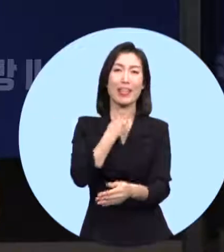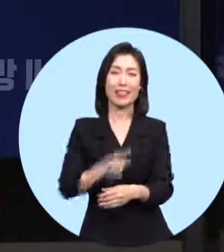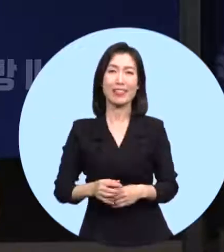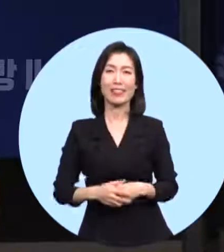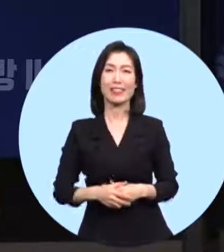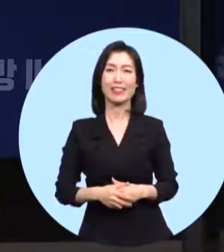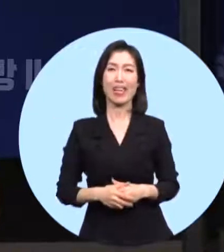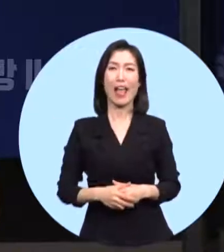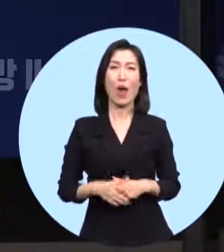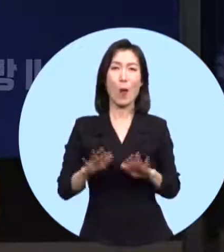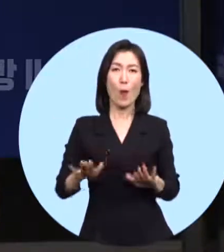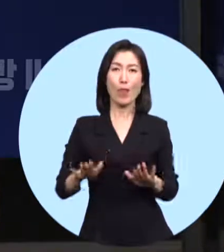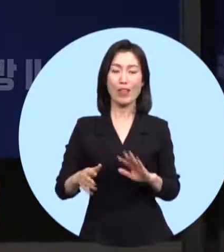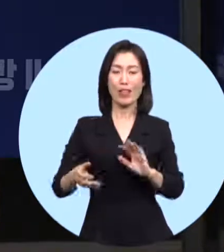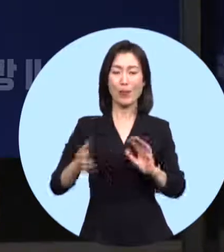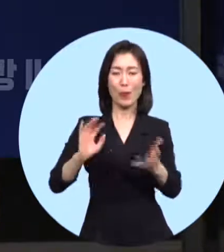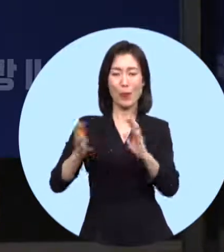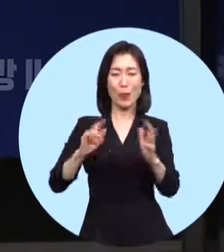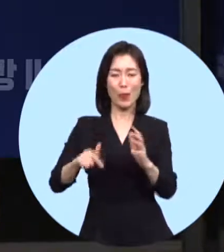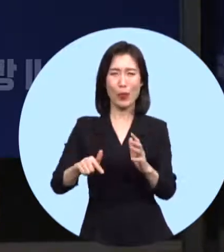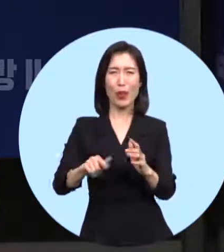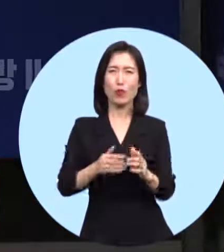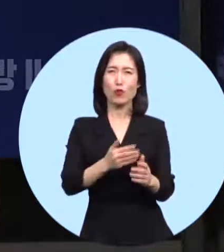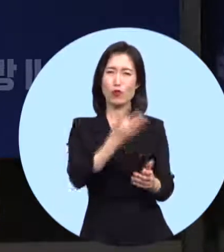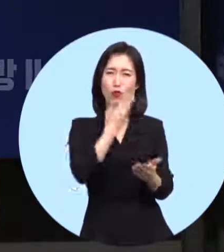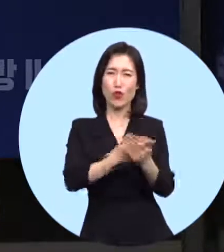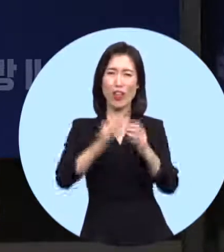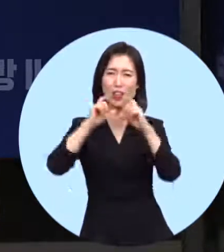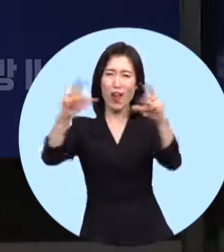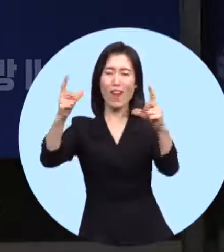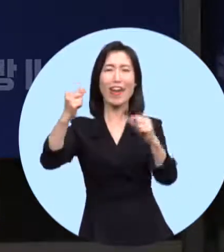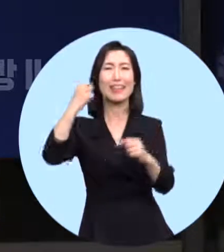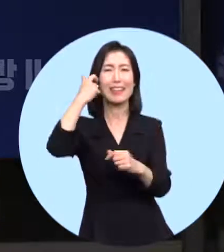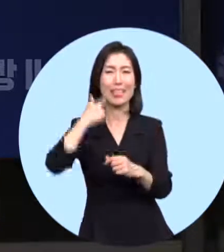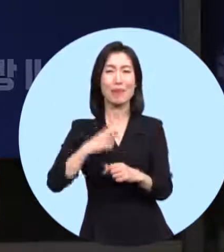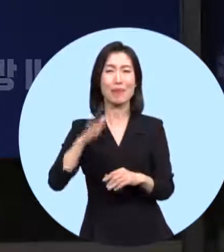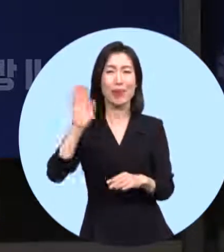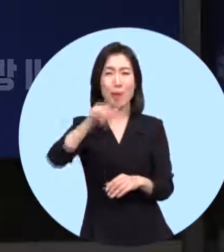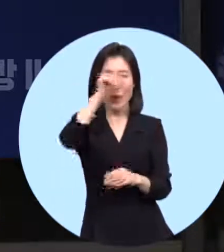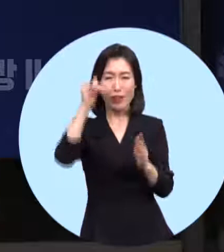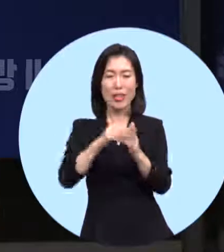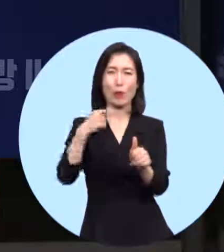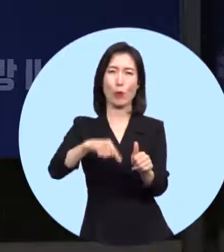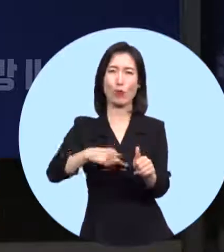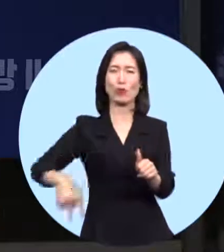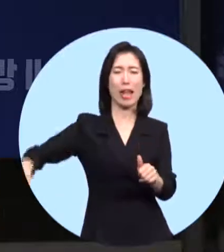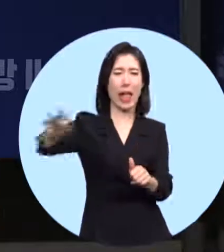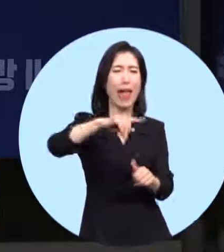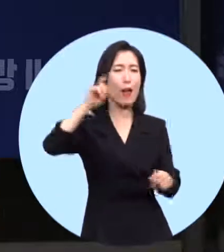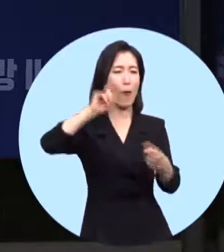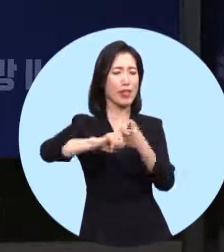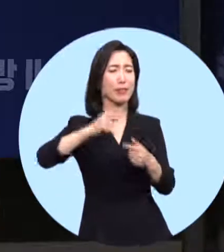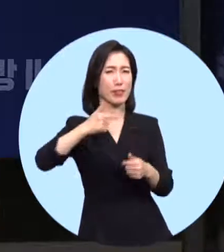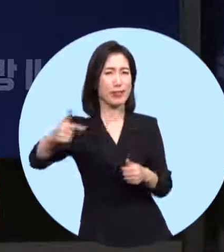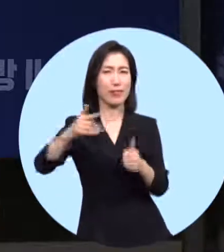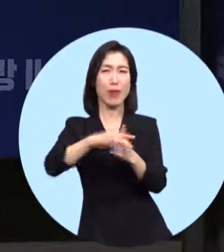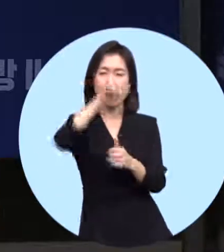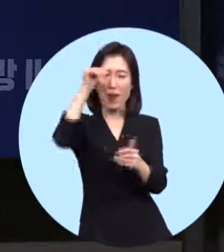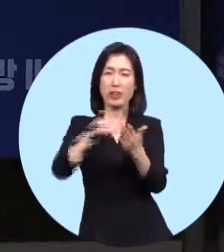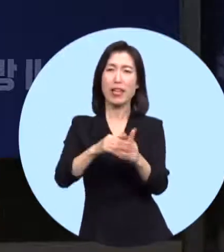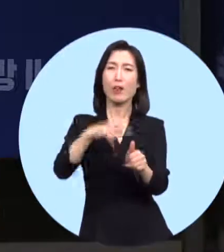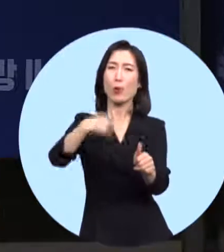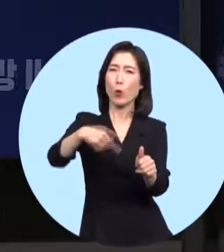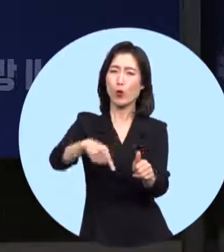이제 오늘 아마 이게 굉장히 중요한 선언 같아요. 우리 모두 이렇게 많은 사람들이 관심을 갖고 있고 노력을 해야 된다.